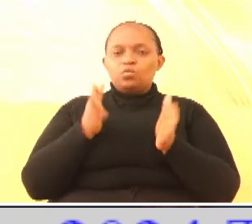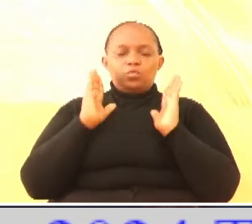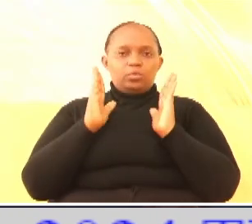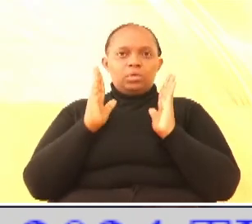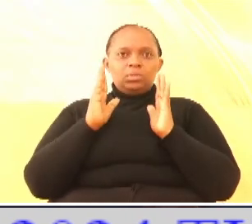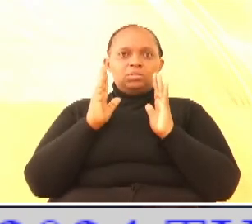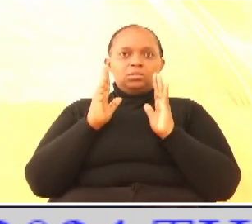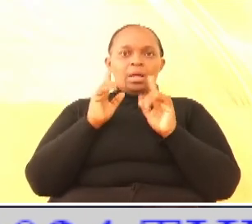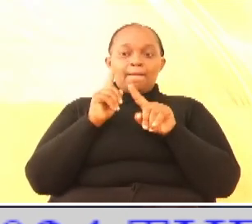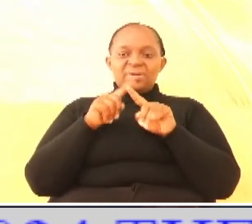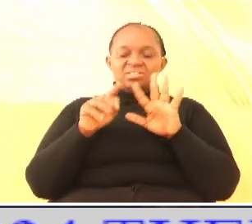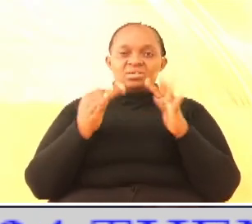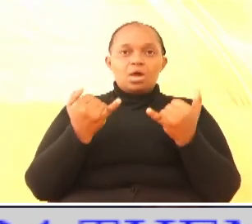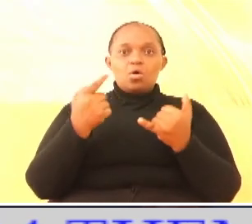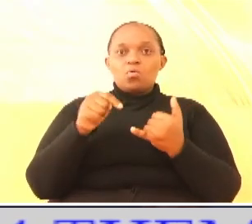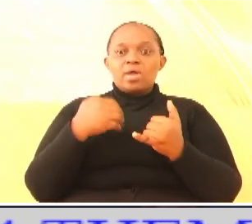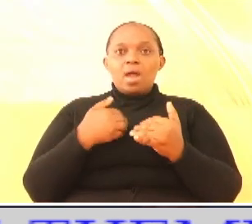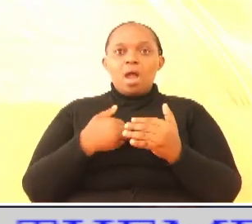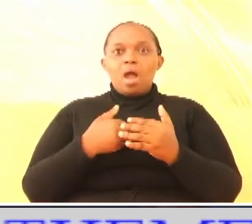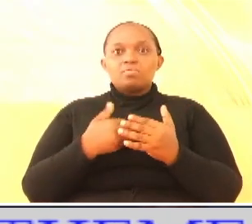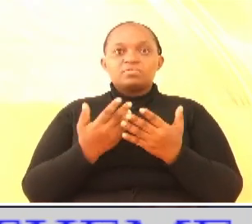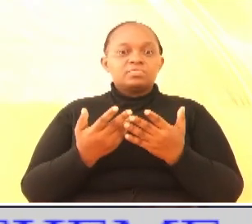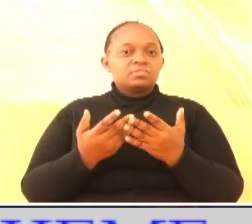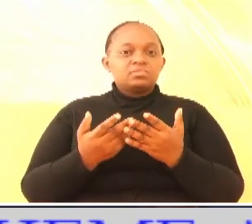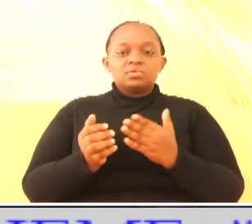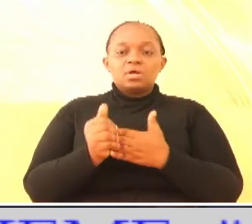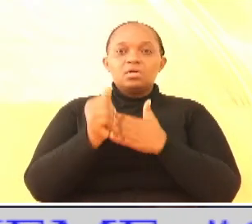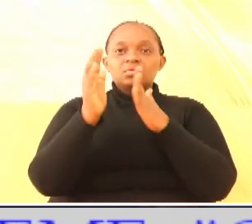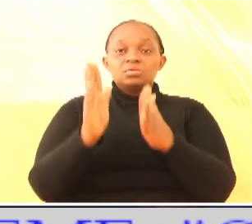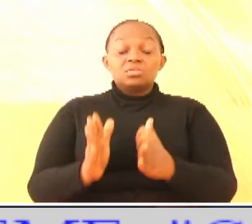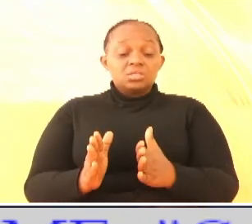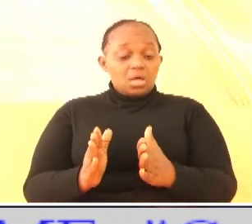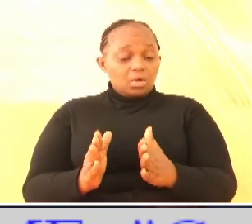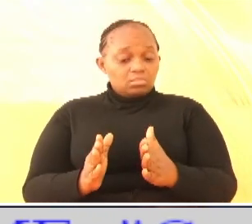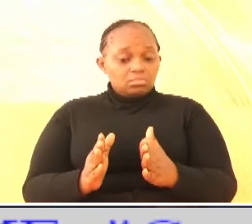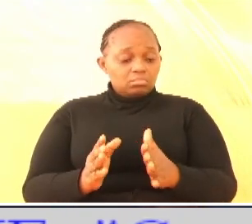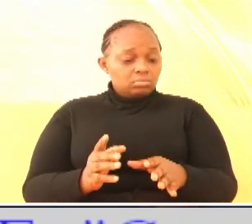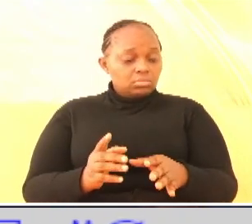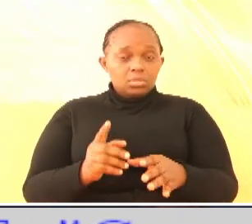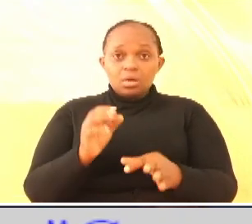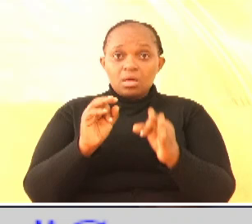hawezi jikana kitu. Waitisha masaa yao, wanaangalia Mungu masaa.